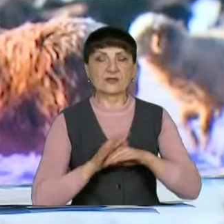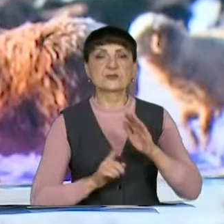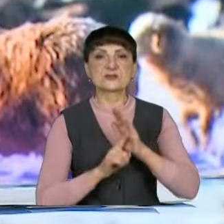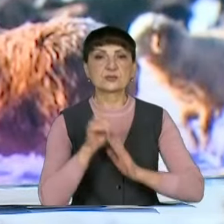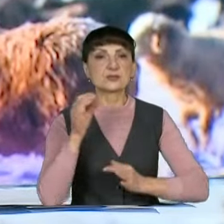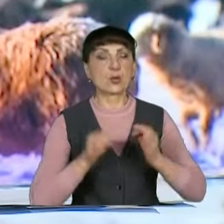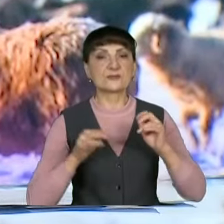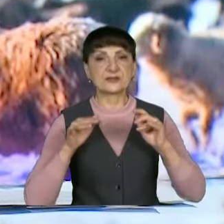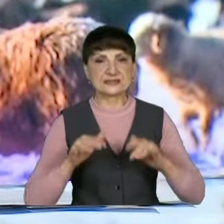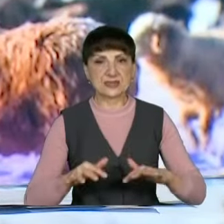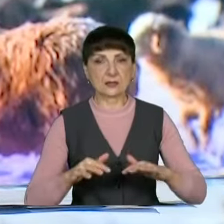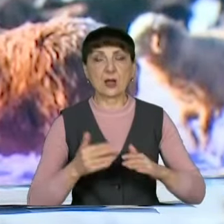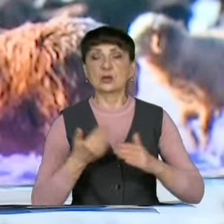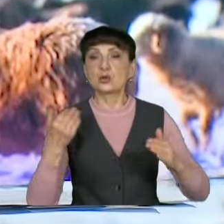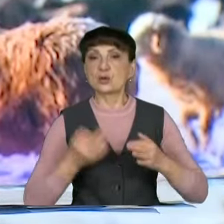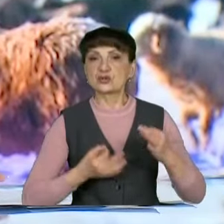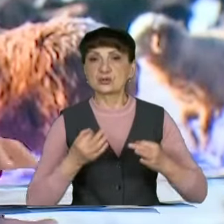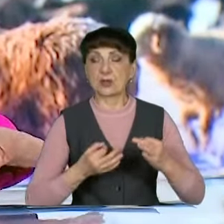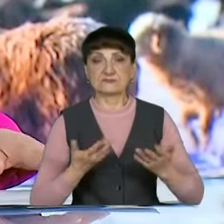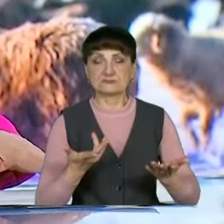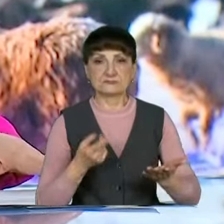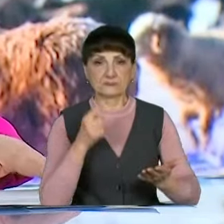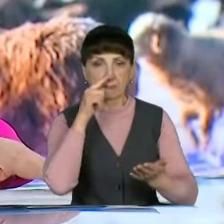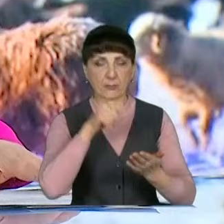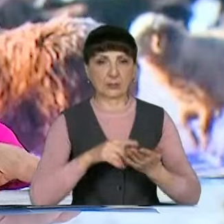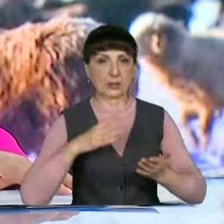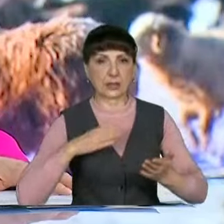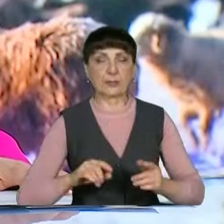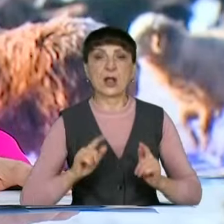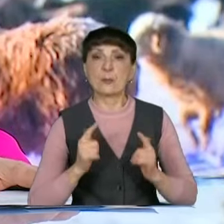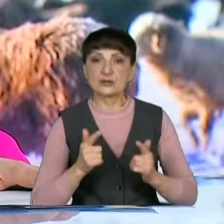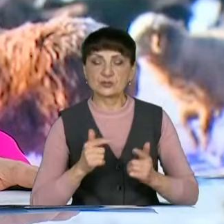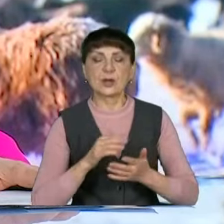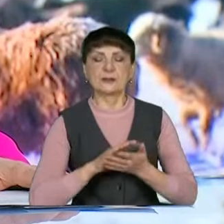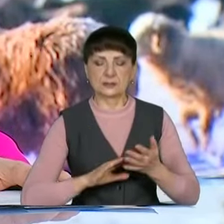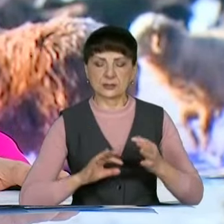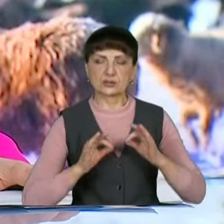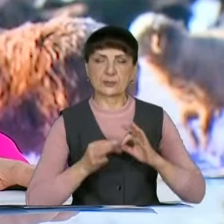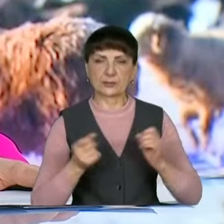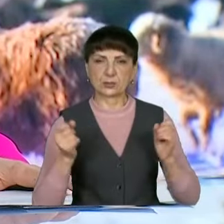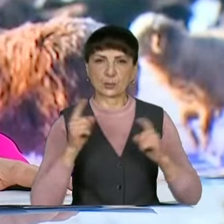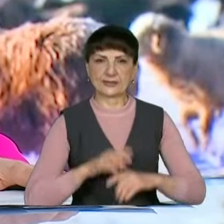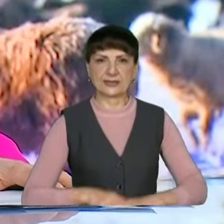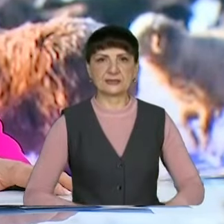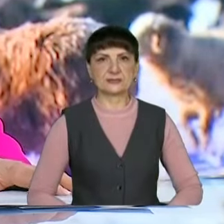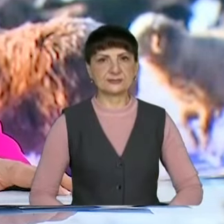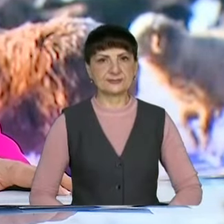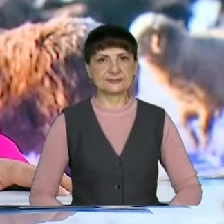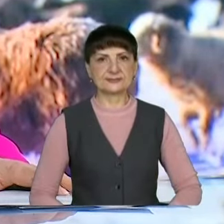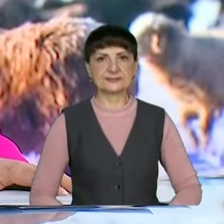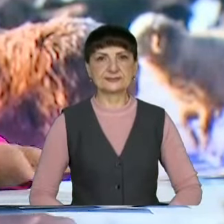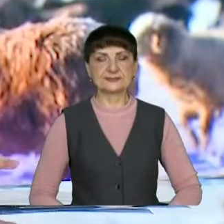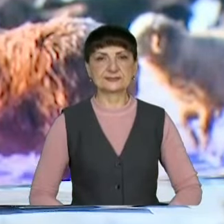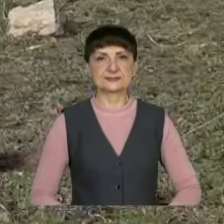уголовное дело, которое до суда так и не дошло. Почему? Попыталась выяснить моя коллега Аида Имманали.